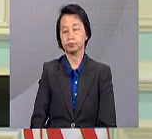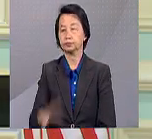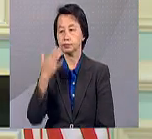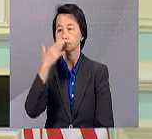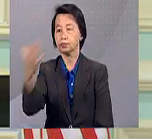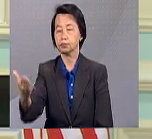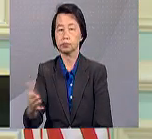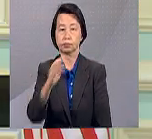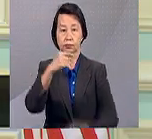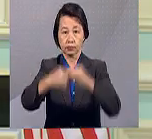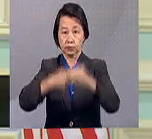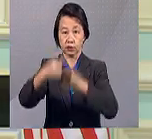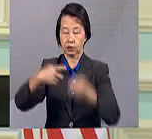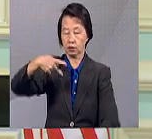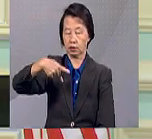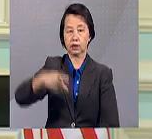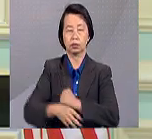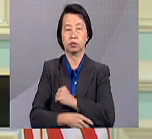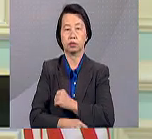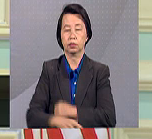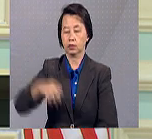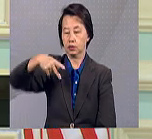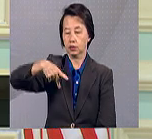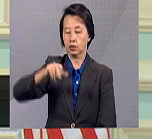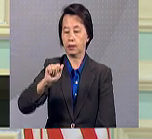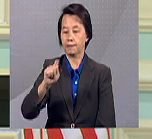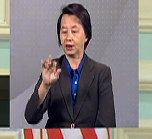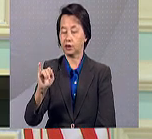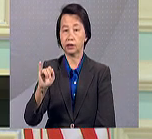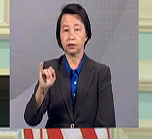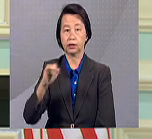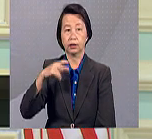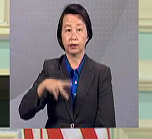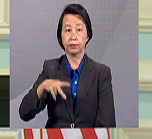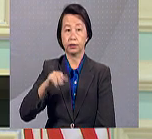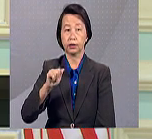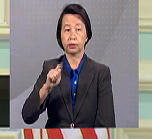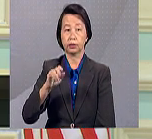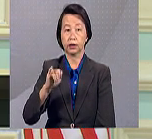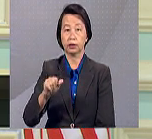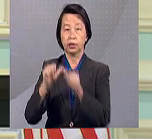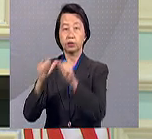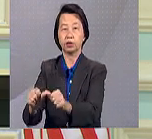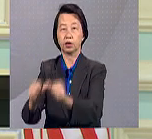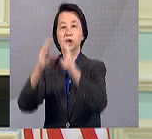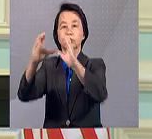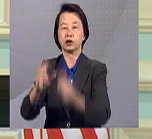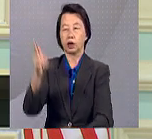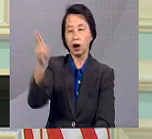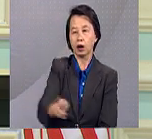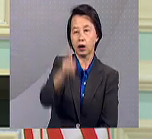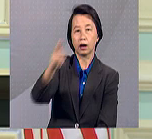yang tinggal di secara haram lah, saya kira tinggal secara haram